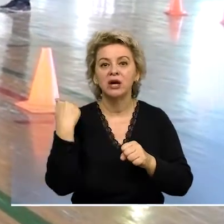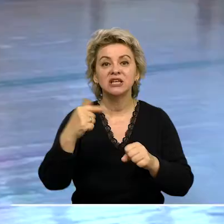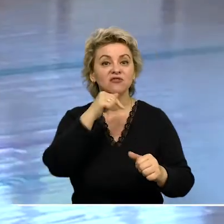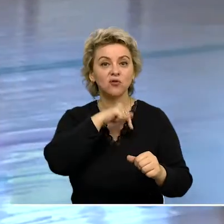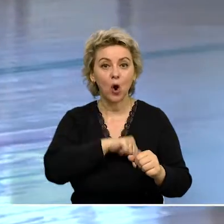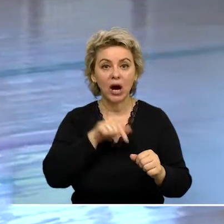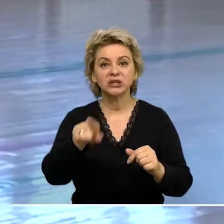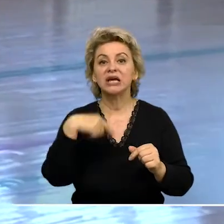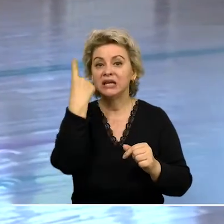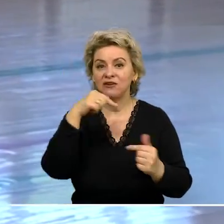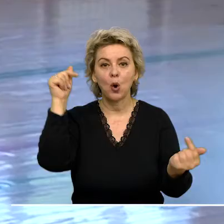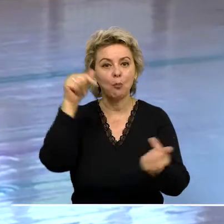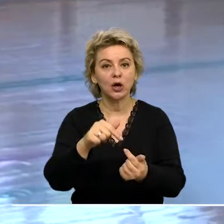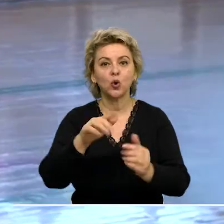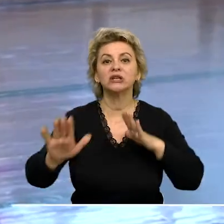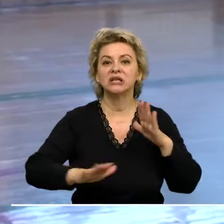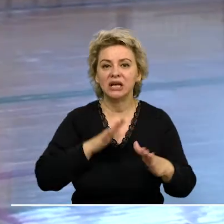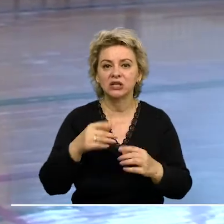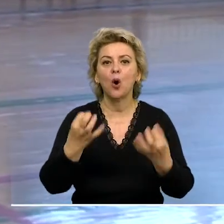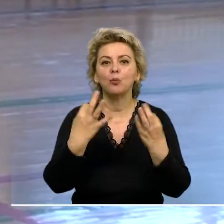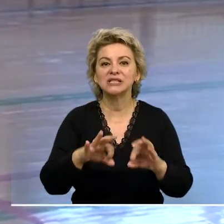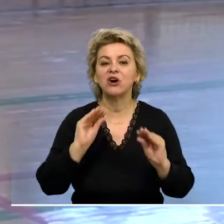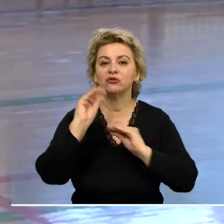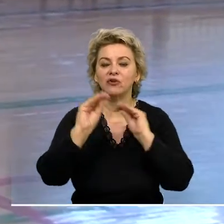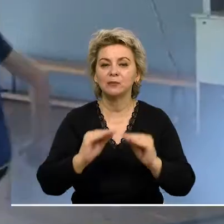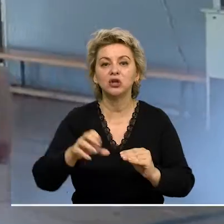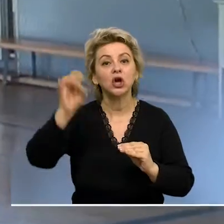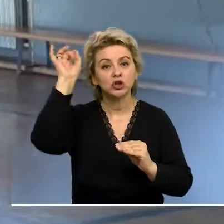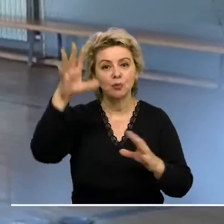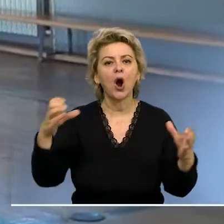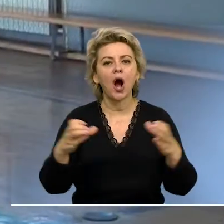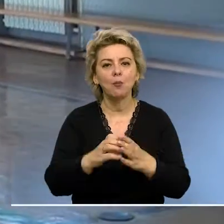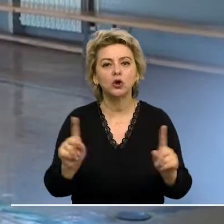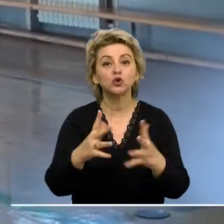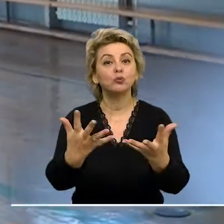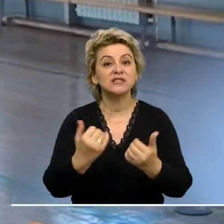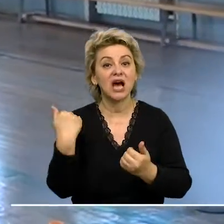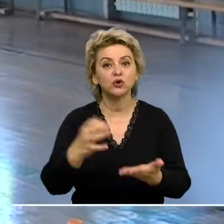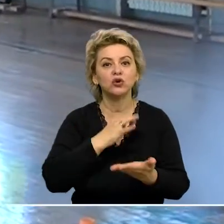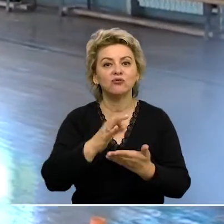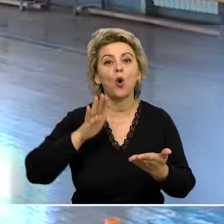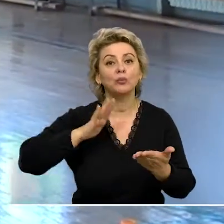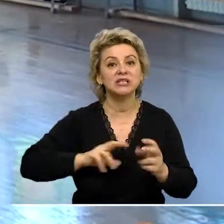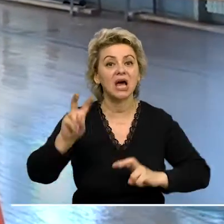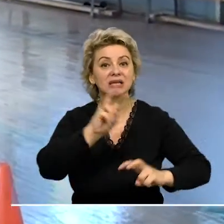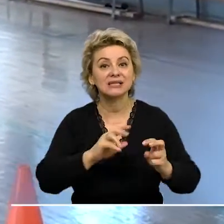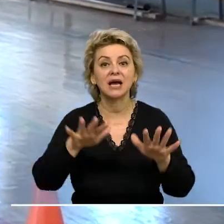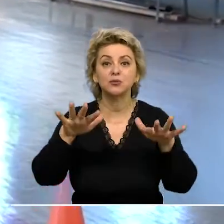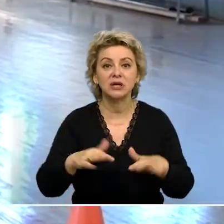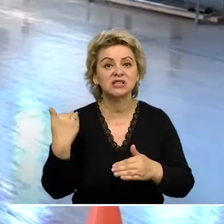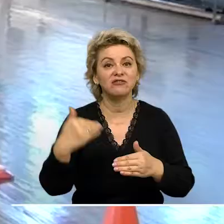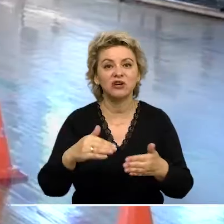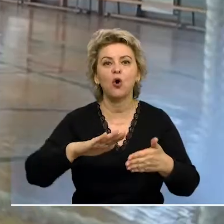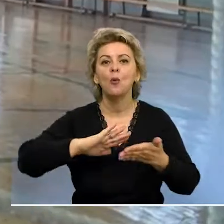учит ребят побеждать. Его характер и индивидуальный подход к тренировкам позволяют формировать чемпионскую команду. Чтобы взять у него